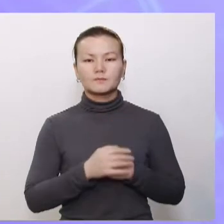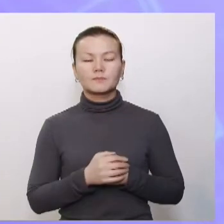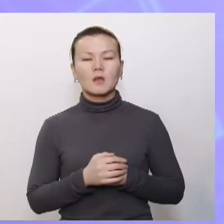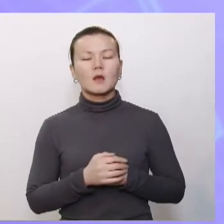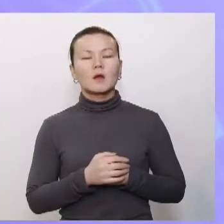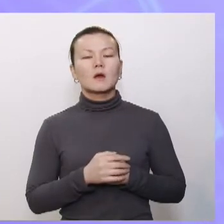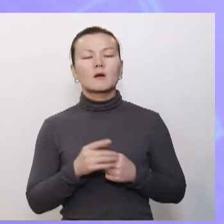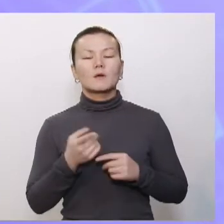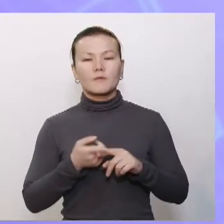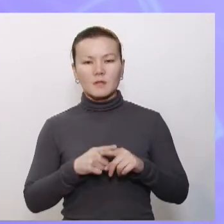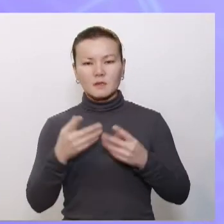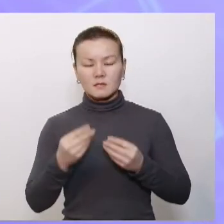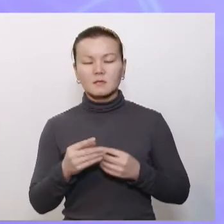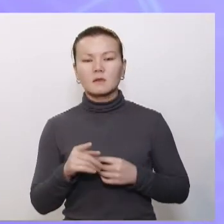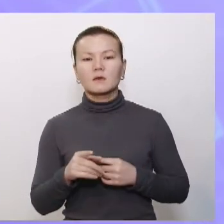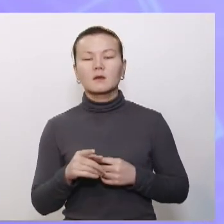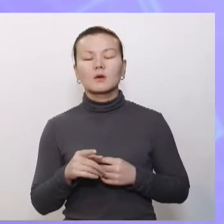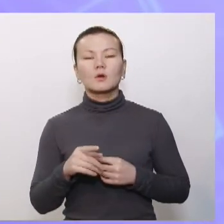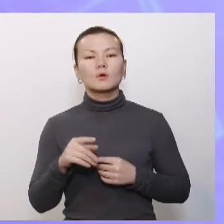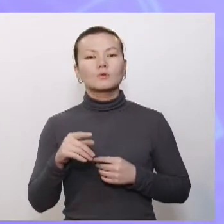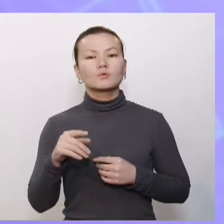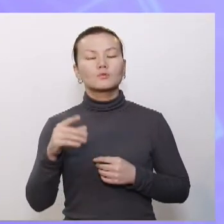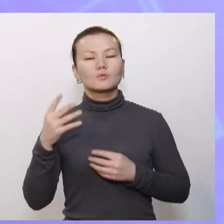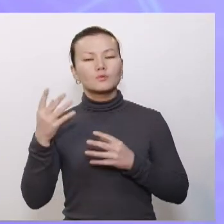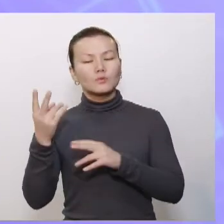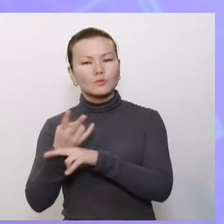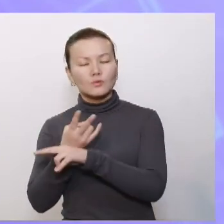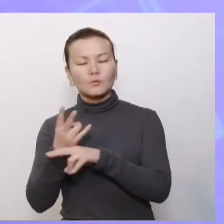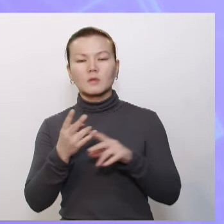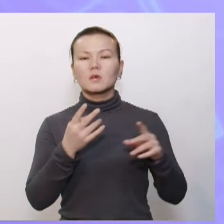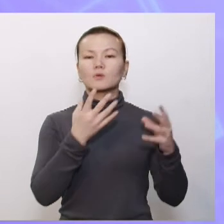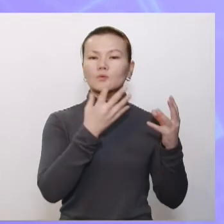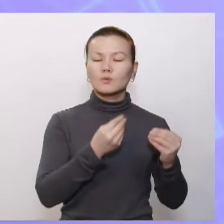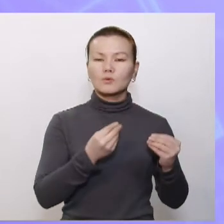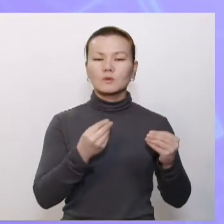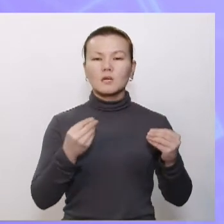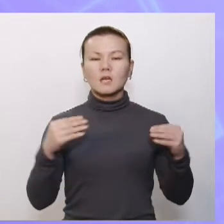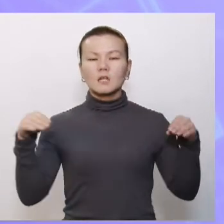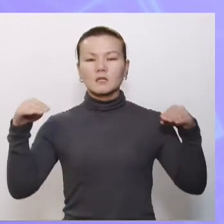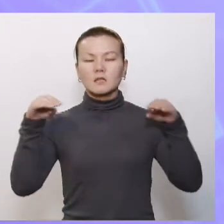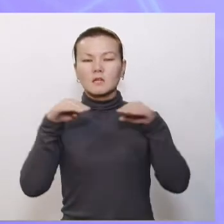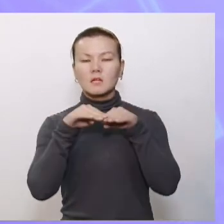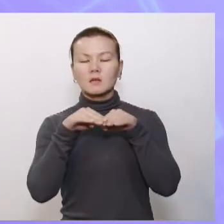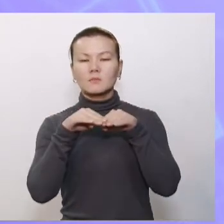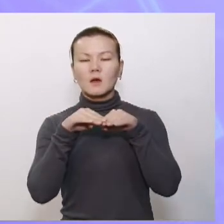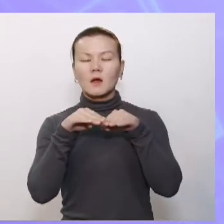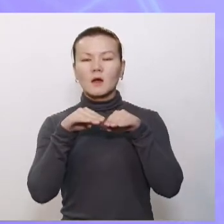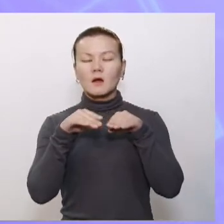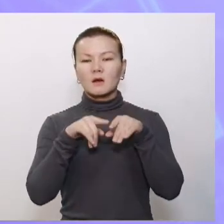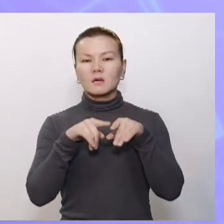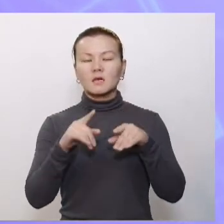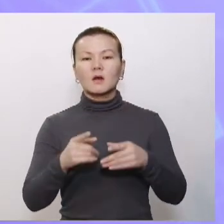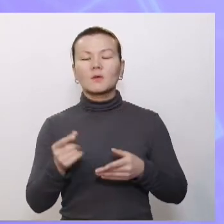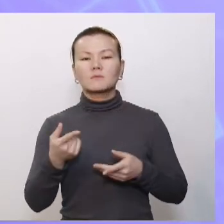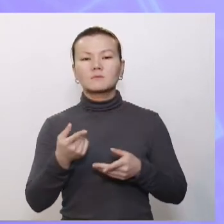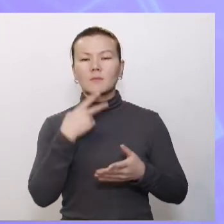Bul künü tün menen kün teñelip jazdın gelişin bildiret.